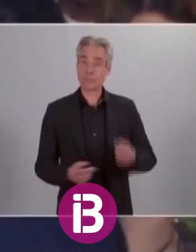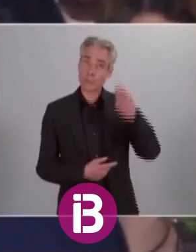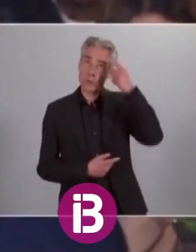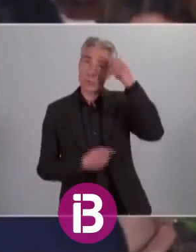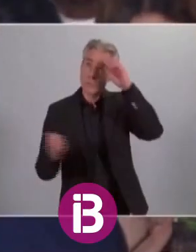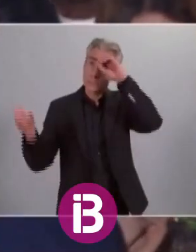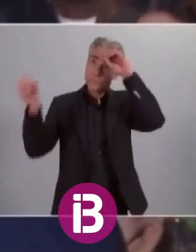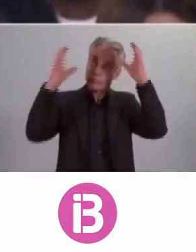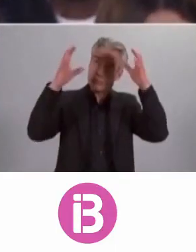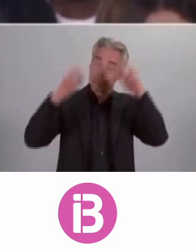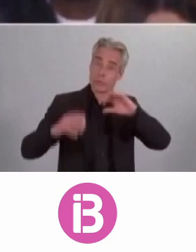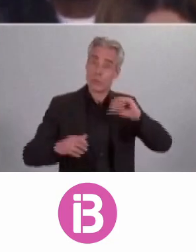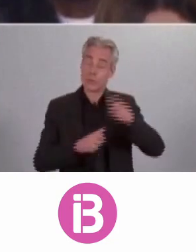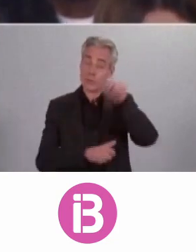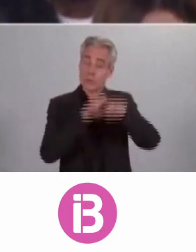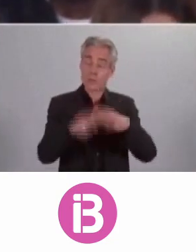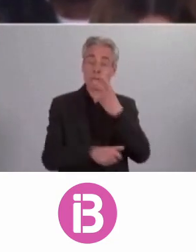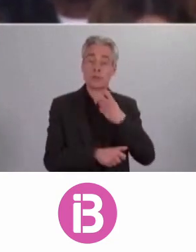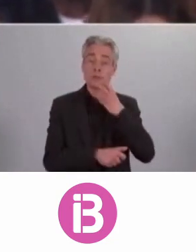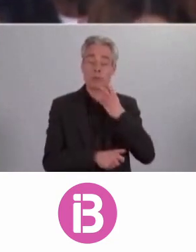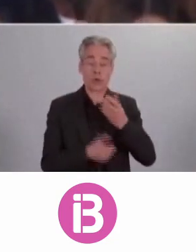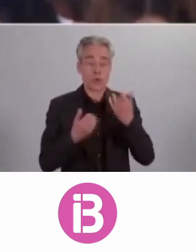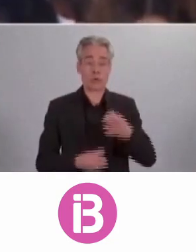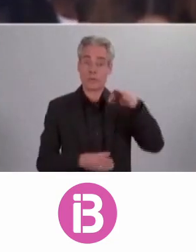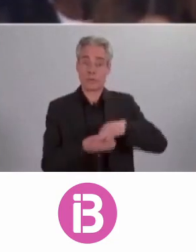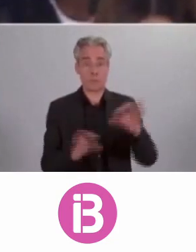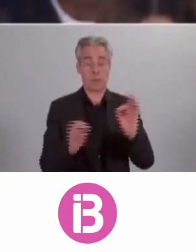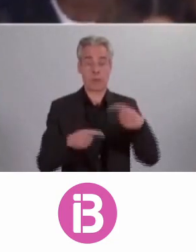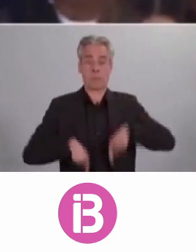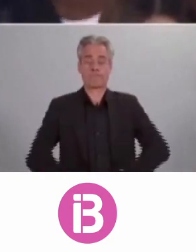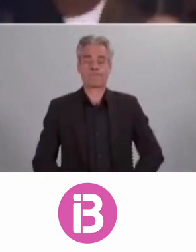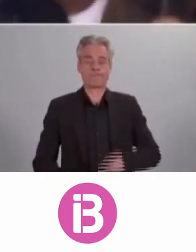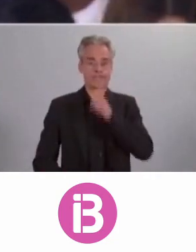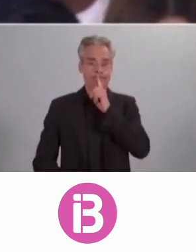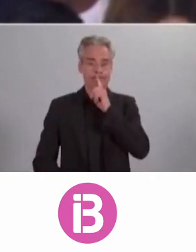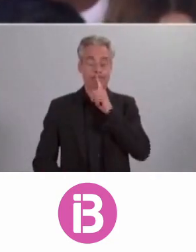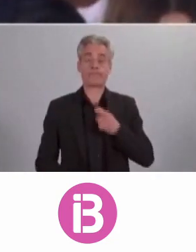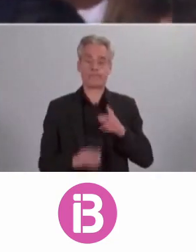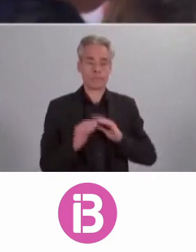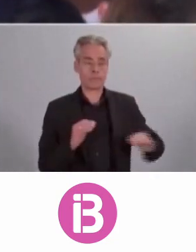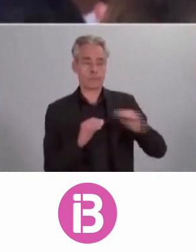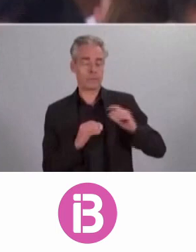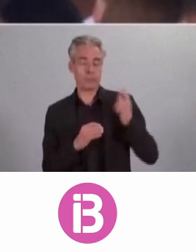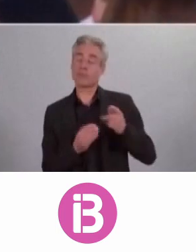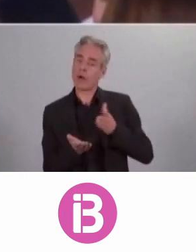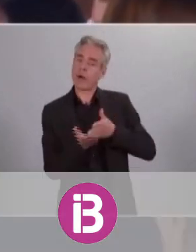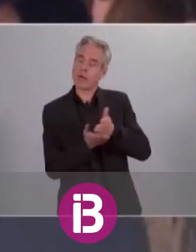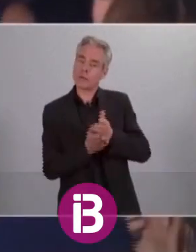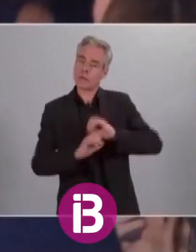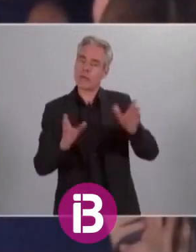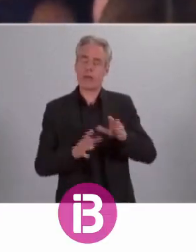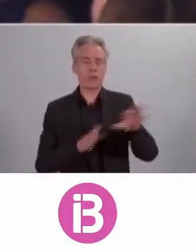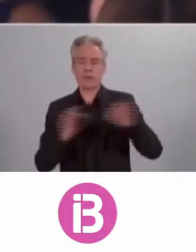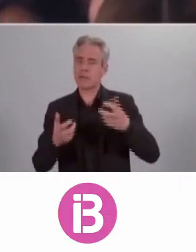aussi à tous nos compatriotes qui se sont abstenus. Leur silence a signifié un refus de